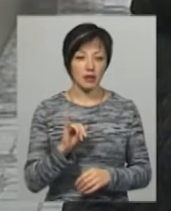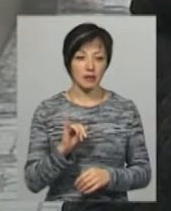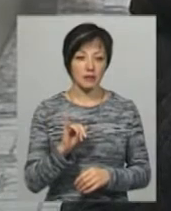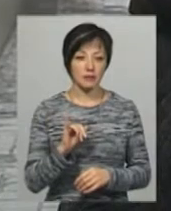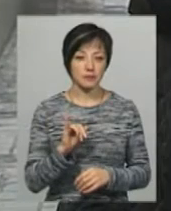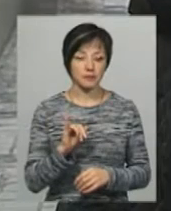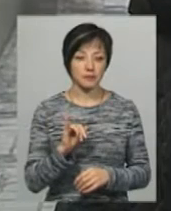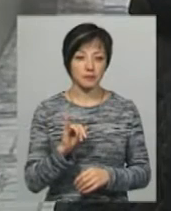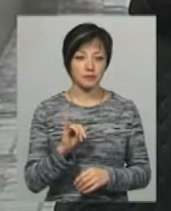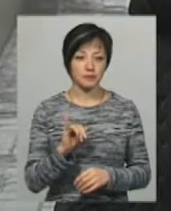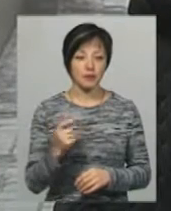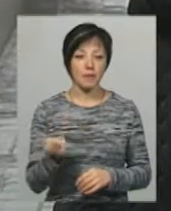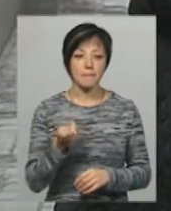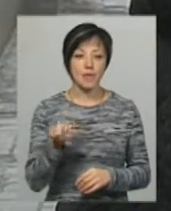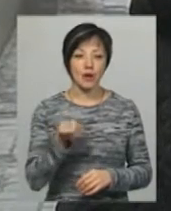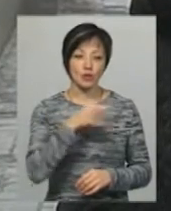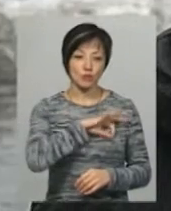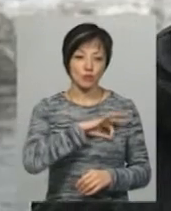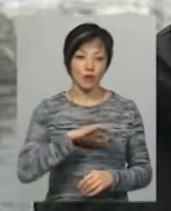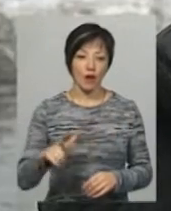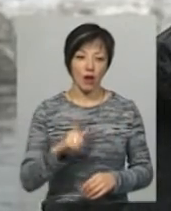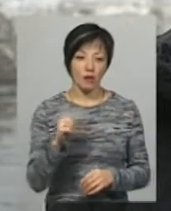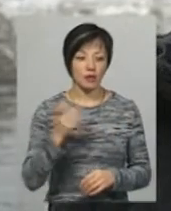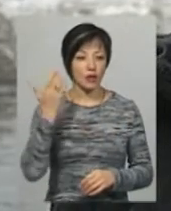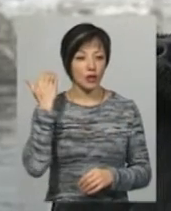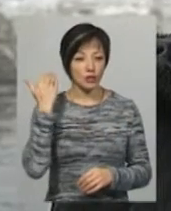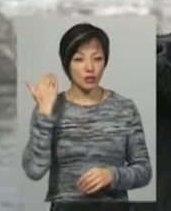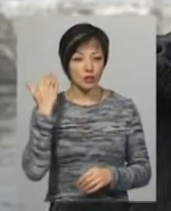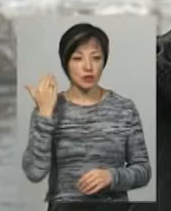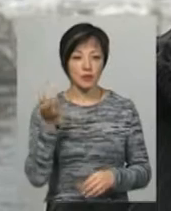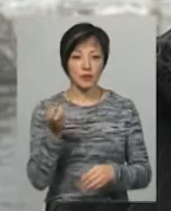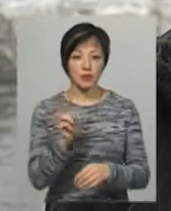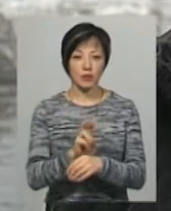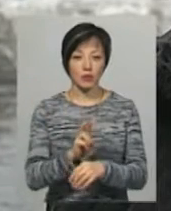І мало споживаю газу. Раніше приходило